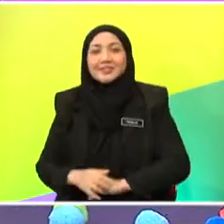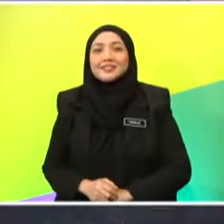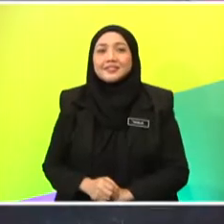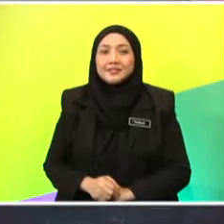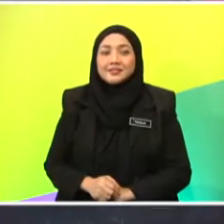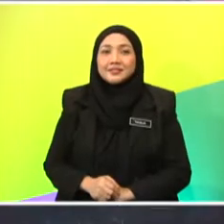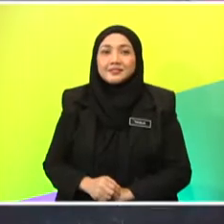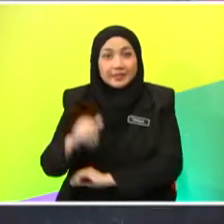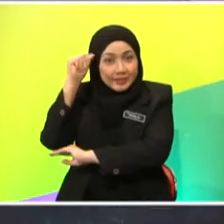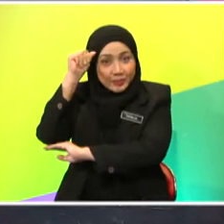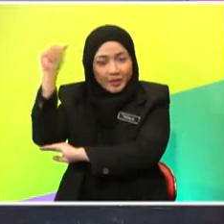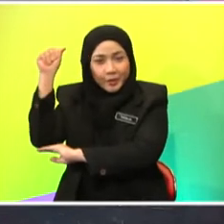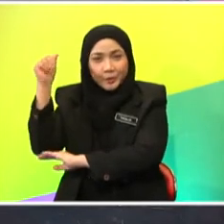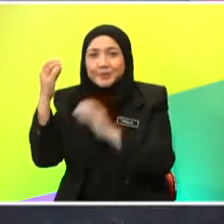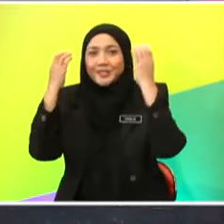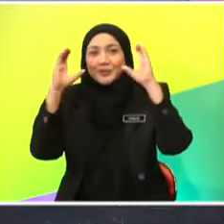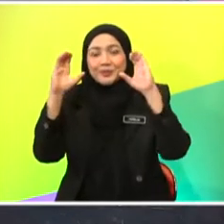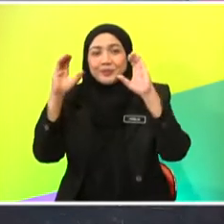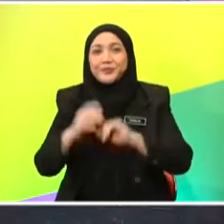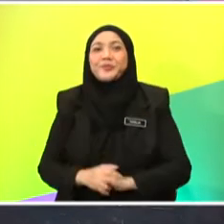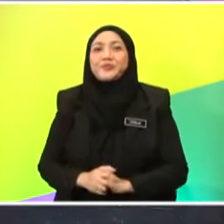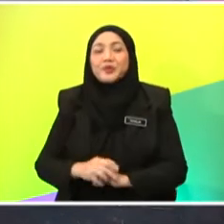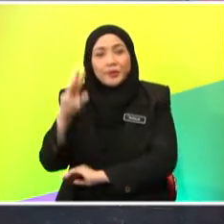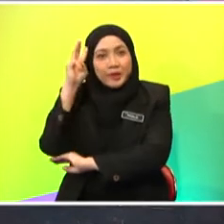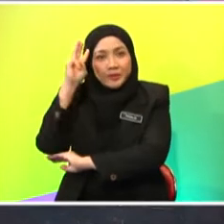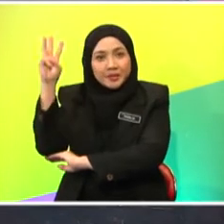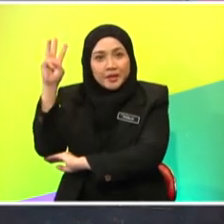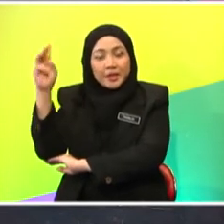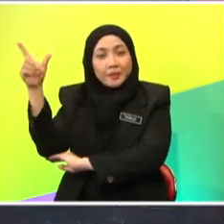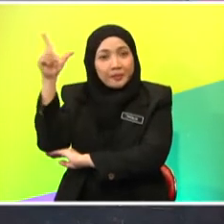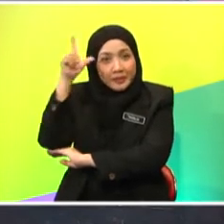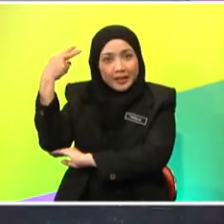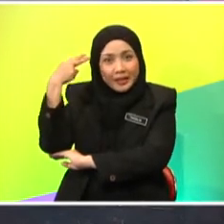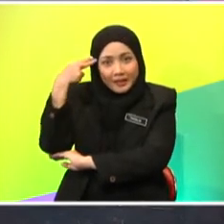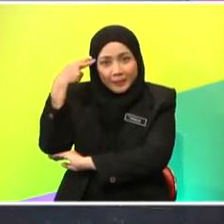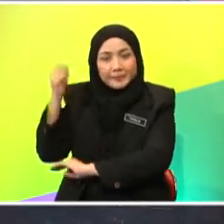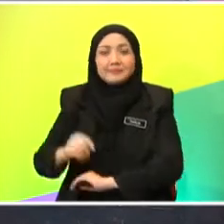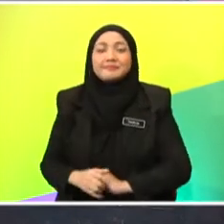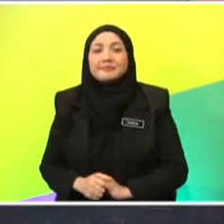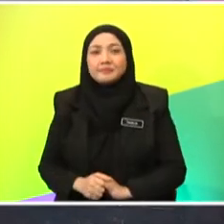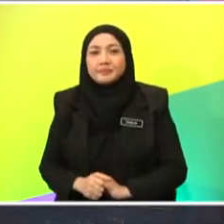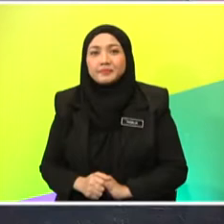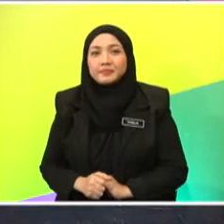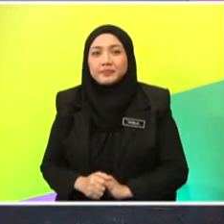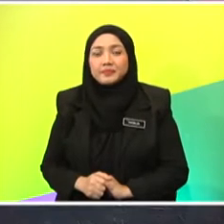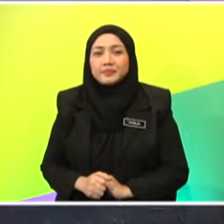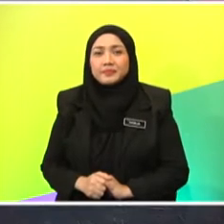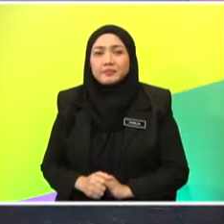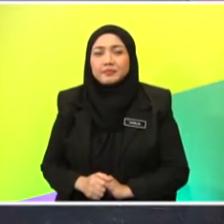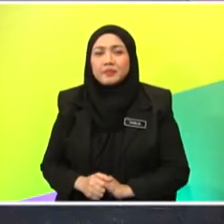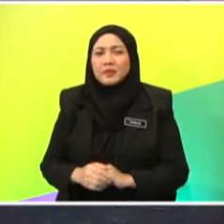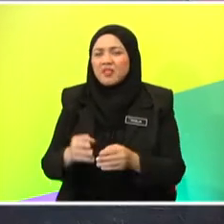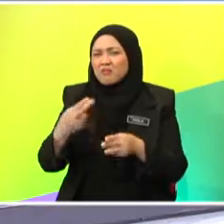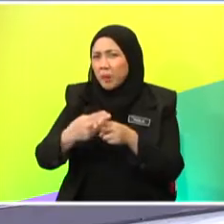Assalamualaikum cek gu Waalaikumsalam Hakim Teguh namun cukup panjang Ayo kalau nak pendek macam mana Ya